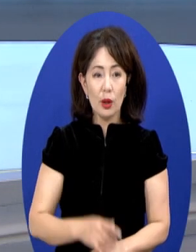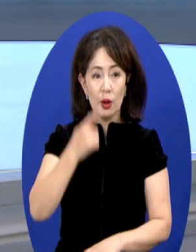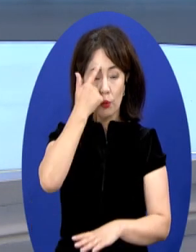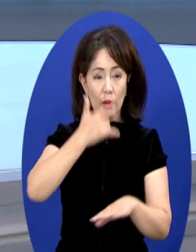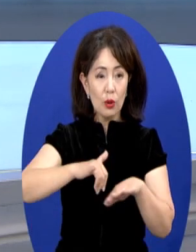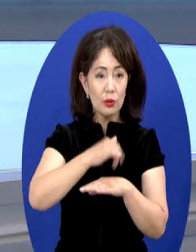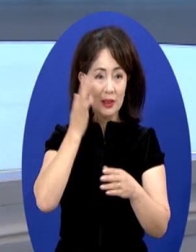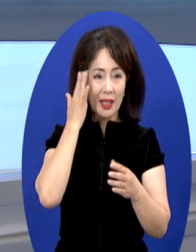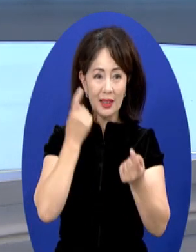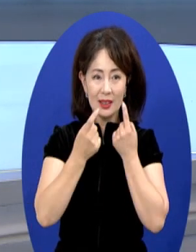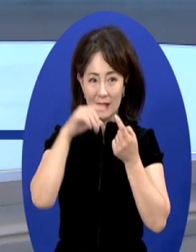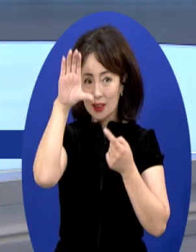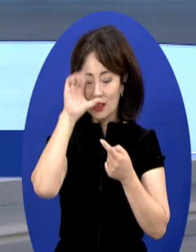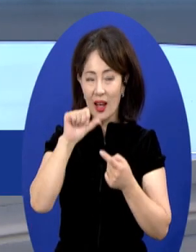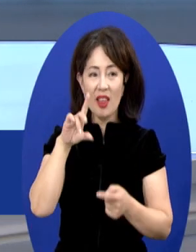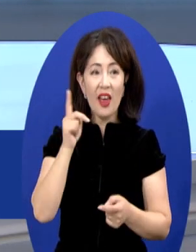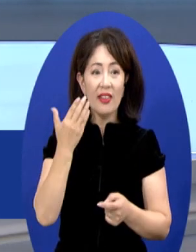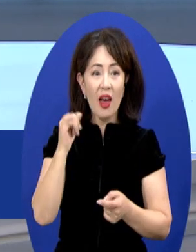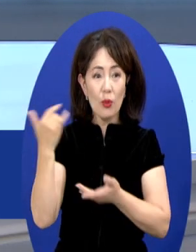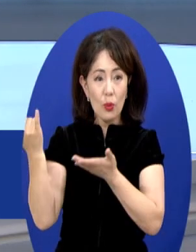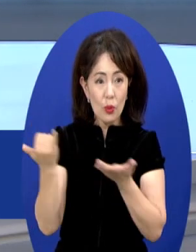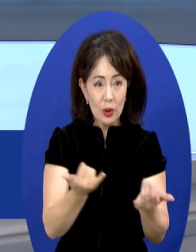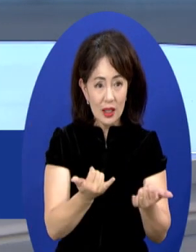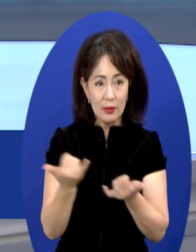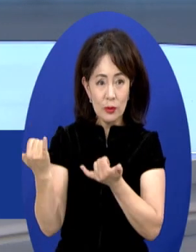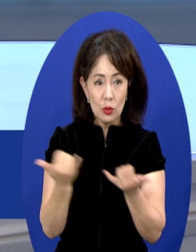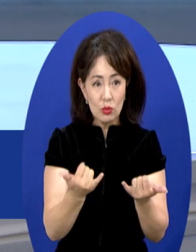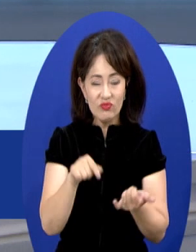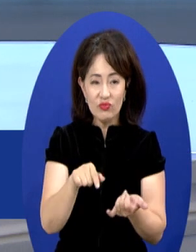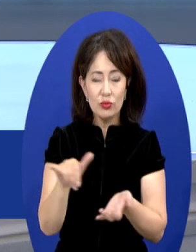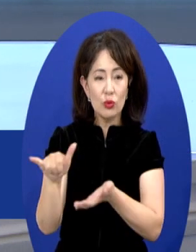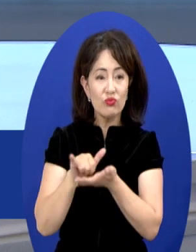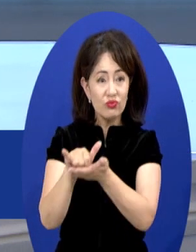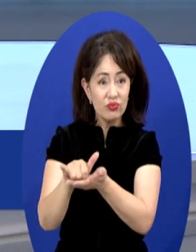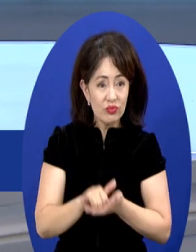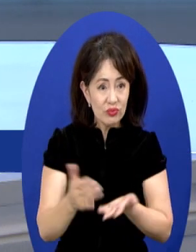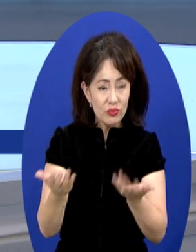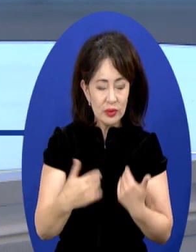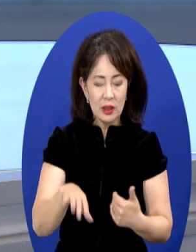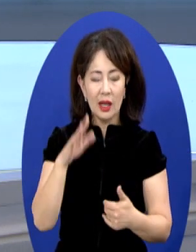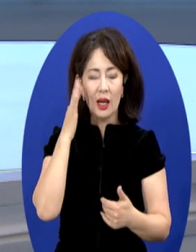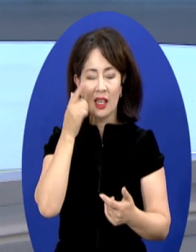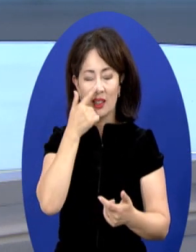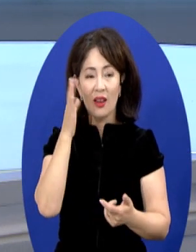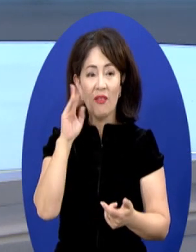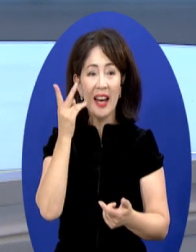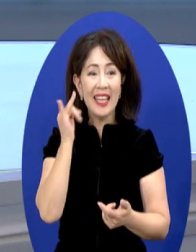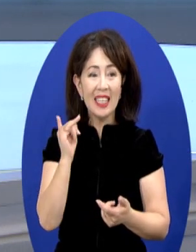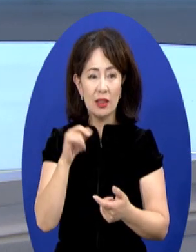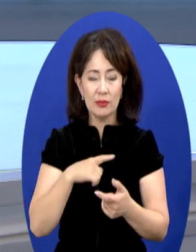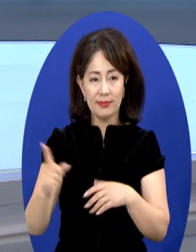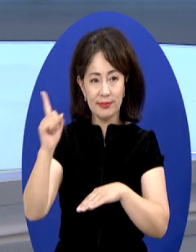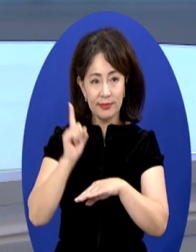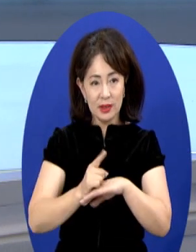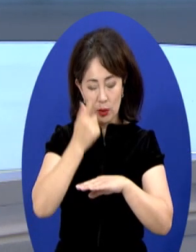Монгол улсын гадаад харилцааны сайд энх тайвны урилгаар бүгд найрамдах хятад ард улсын төрийн зөвлөлийн гишүүн гадаад харилцааны сайд Ван Игийн Монгол улсад хийж байгаа ажлал